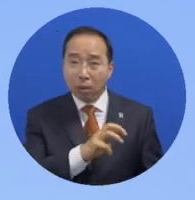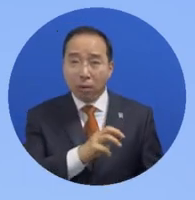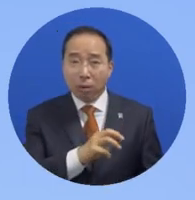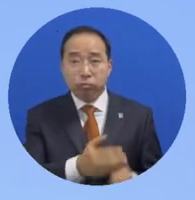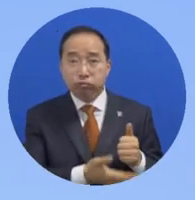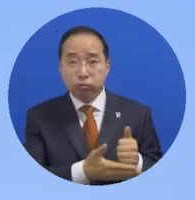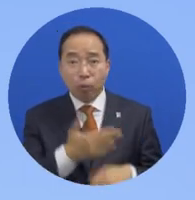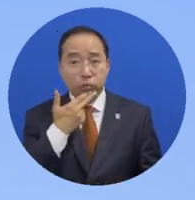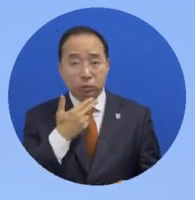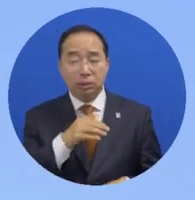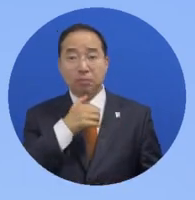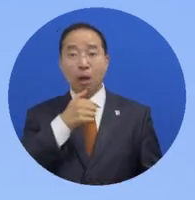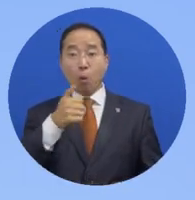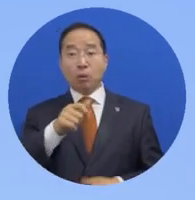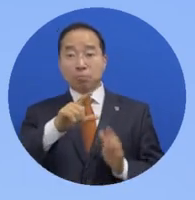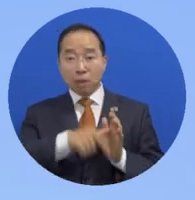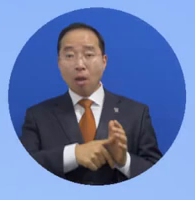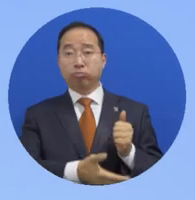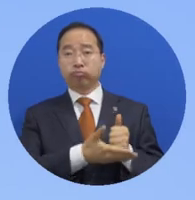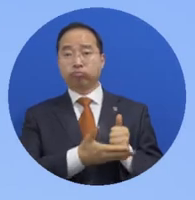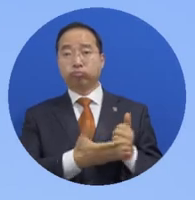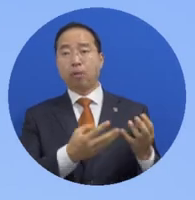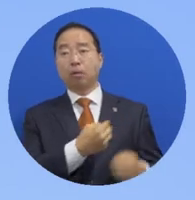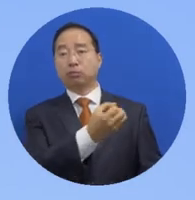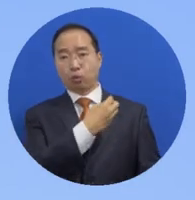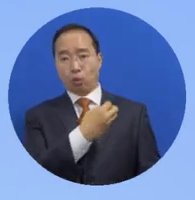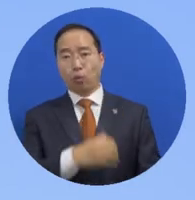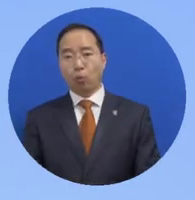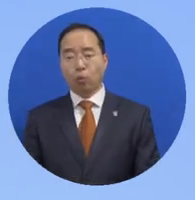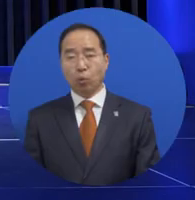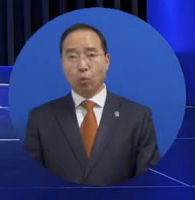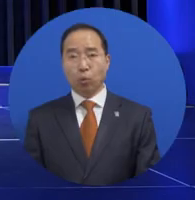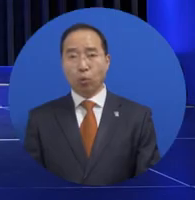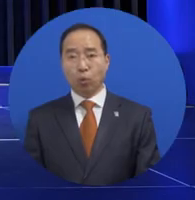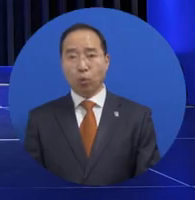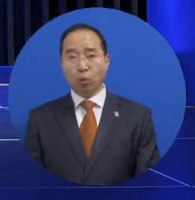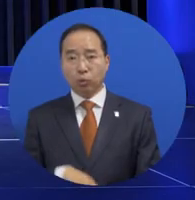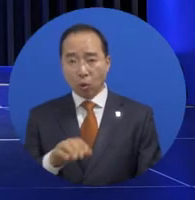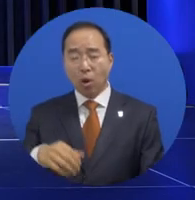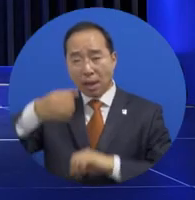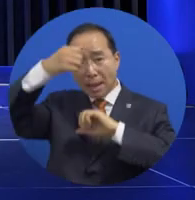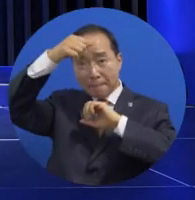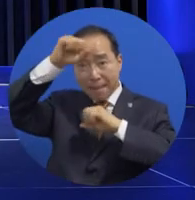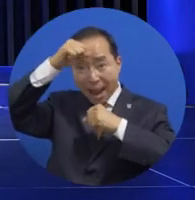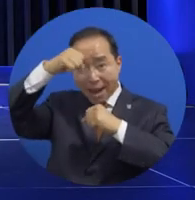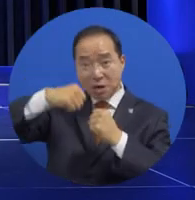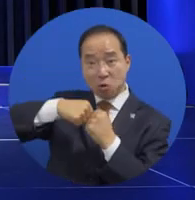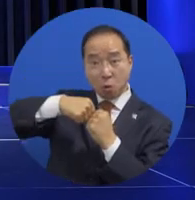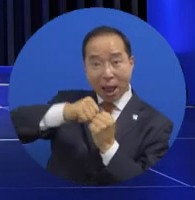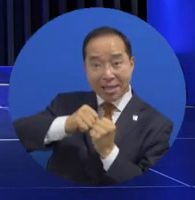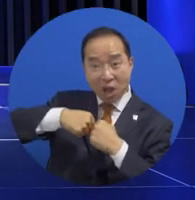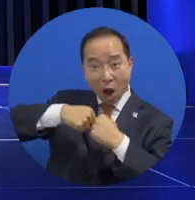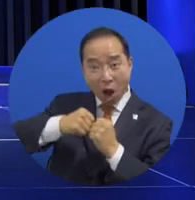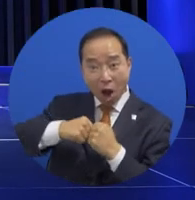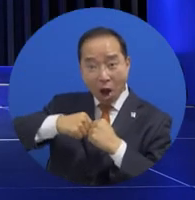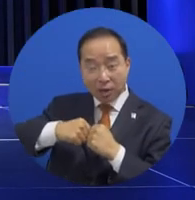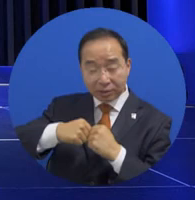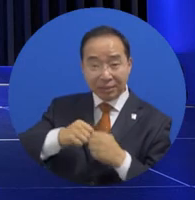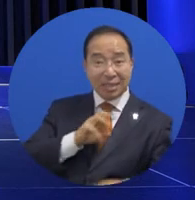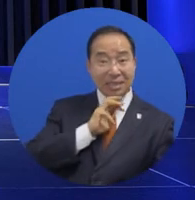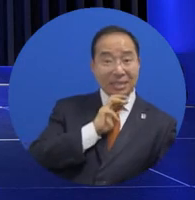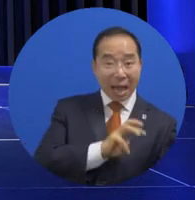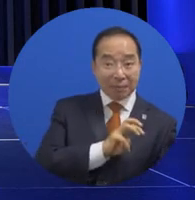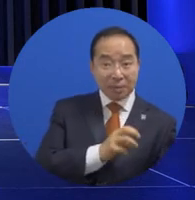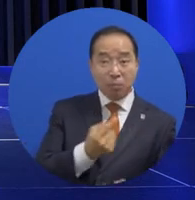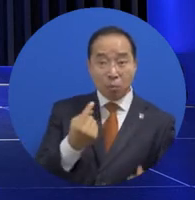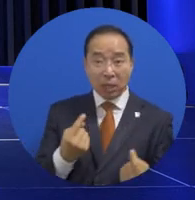게 아닌가라는 생각을 할 때도 있고요. 네. 또한 체력도 그 어떤 다리 관절도 지금 저는 30대보다